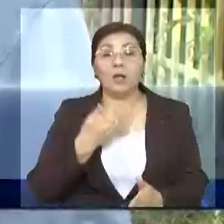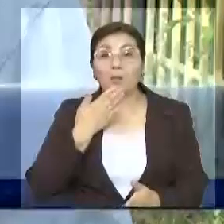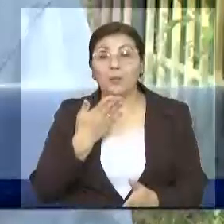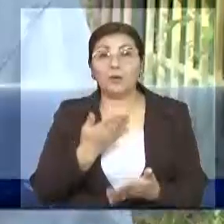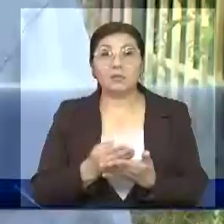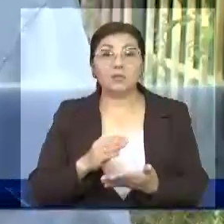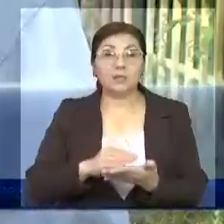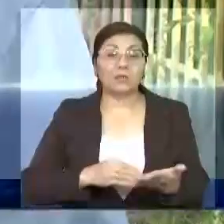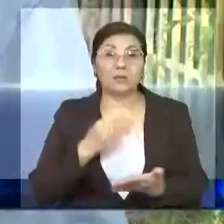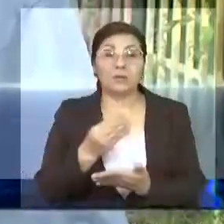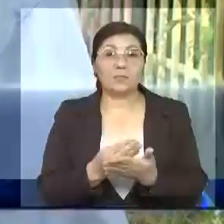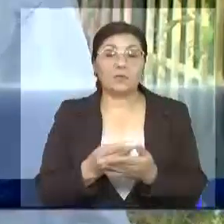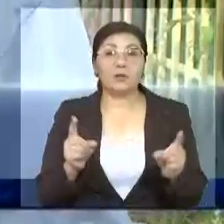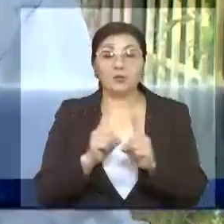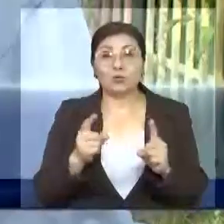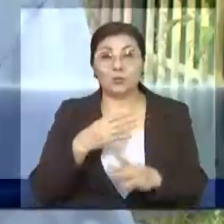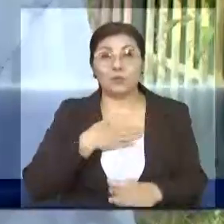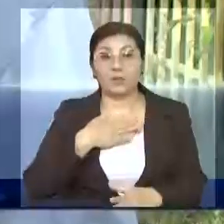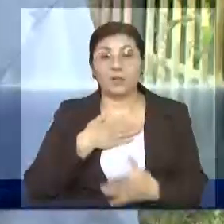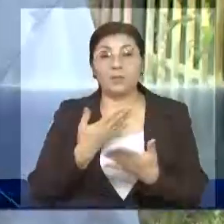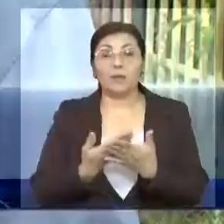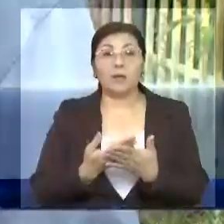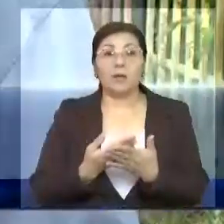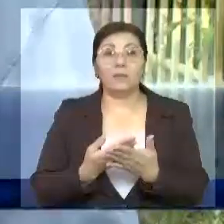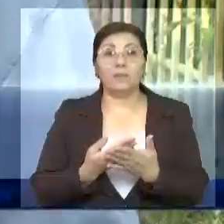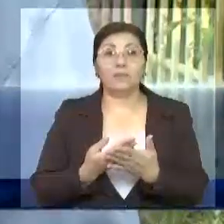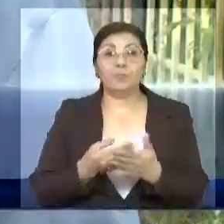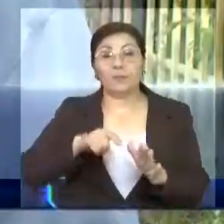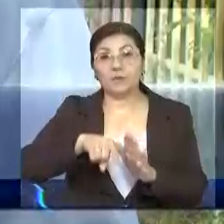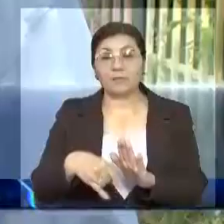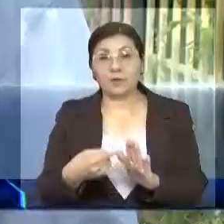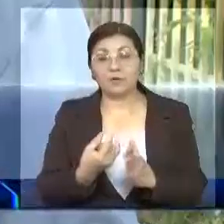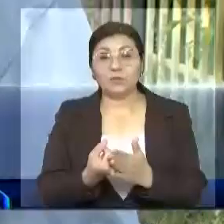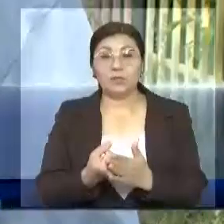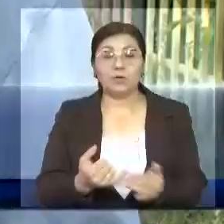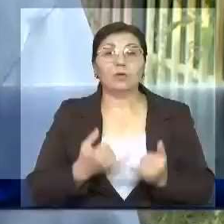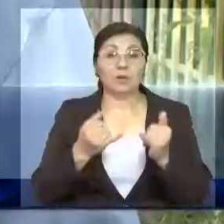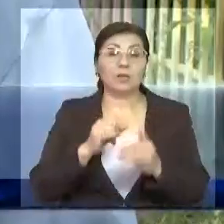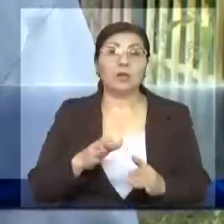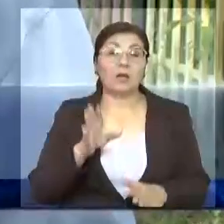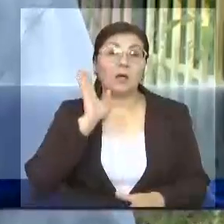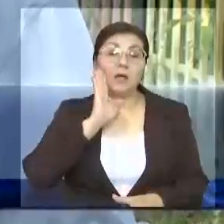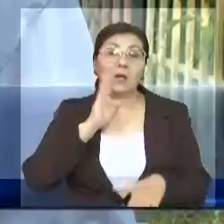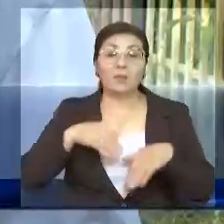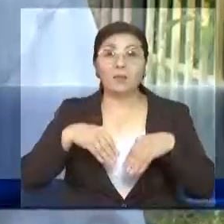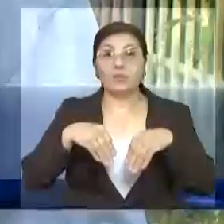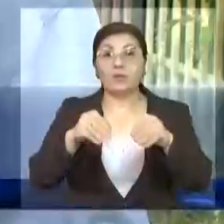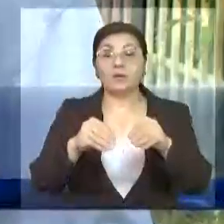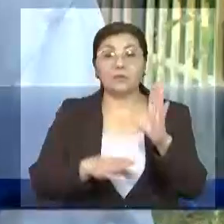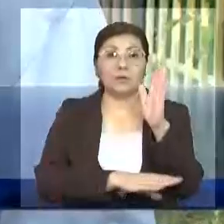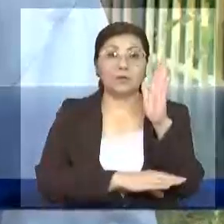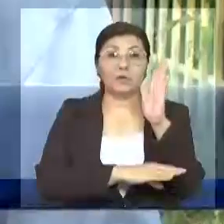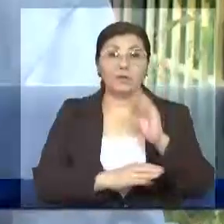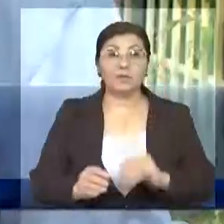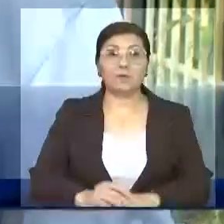заявку шебеко сечас азама на это на скважину е Сва будет будем сажать да Тогда уже